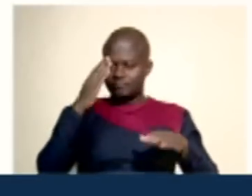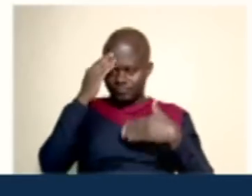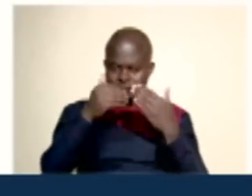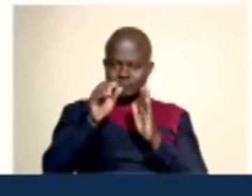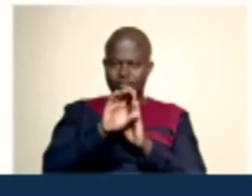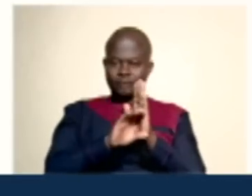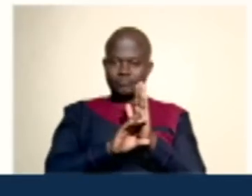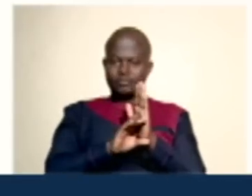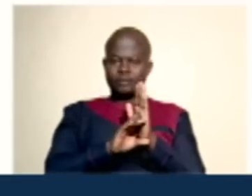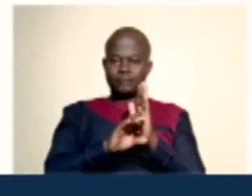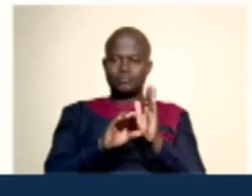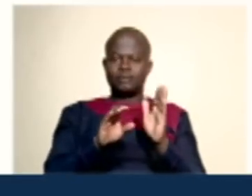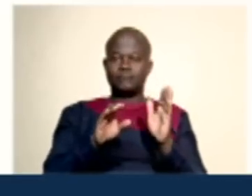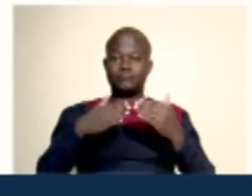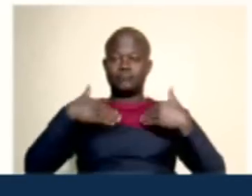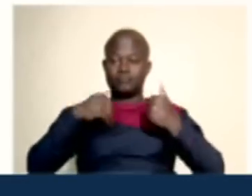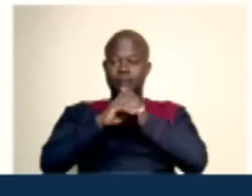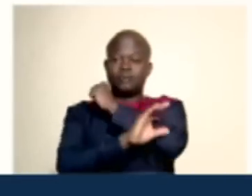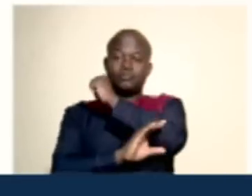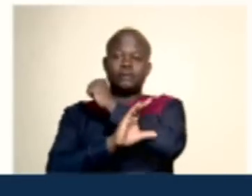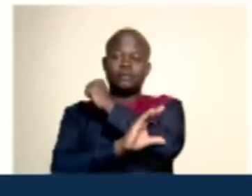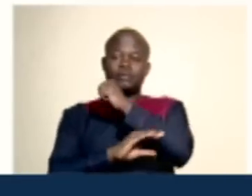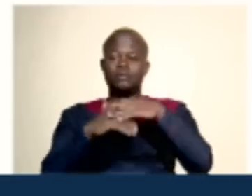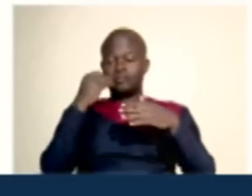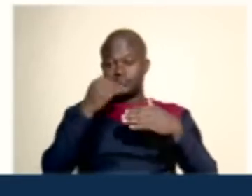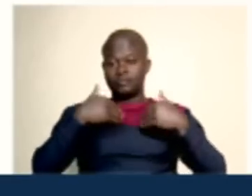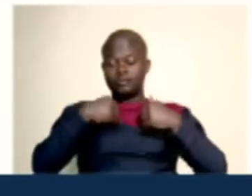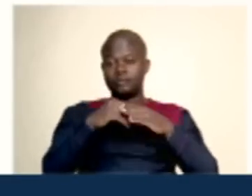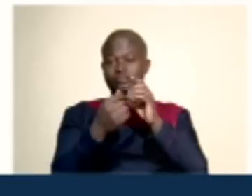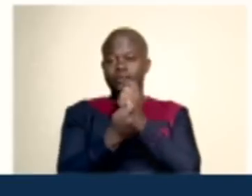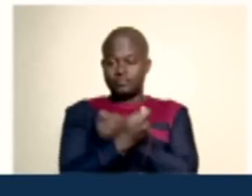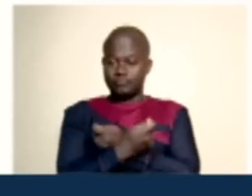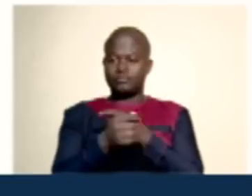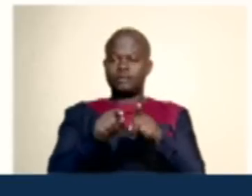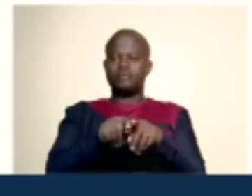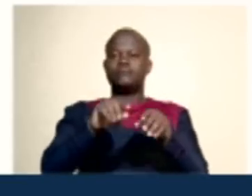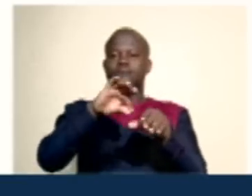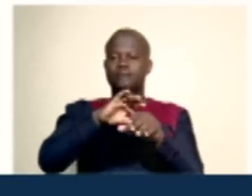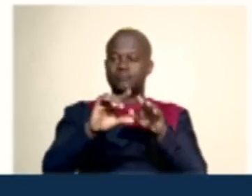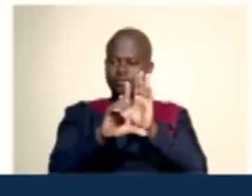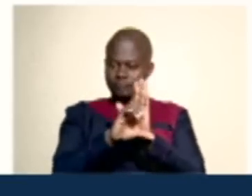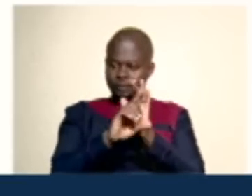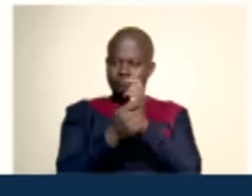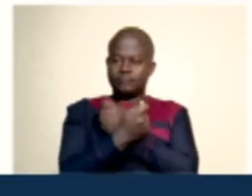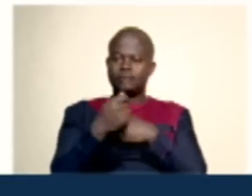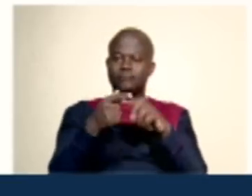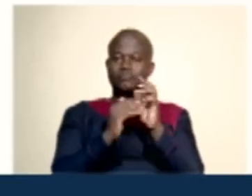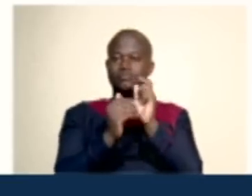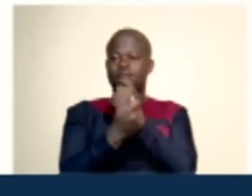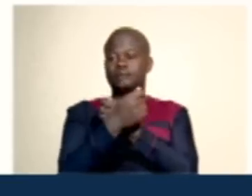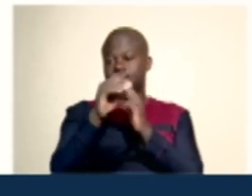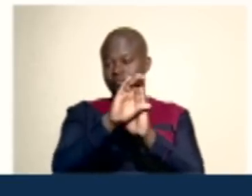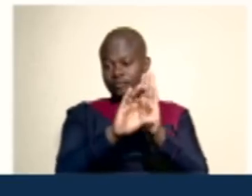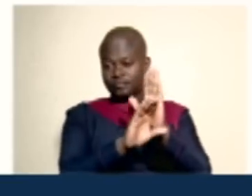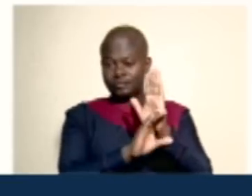itegeko nshinga ni ubuzima bw'igihugu y'ubuzima buhindutse rero n'amategeko arahinduka kandi guhinduka ku itegeko